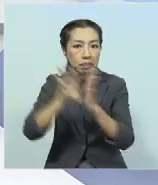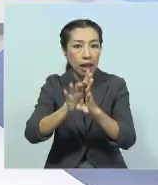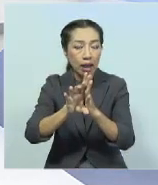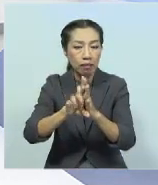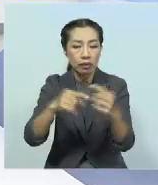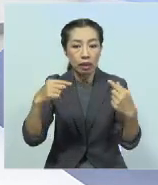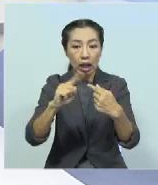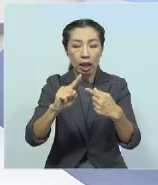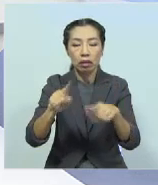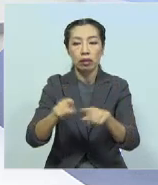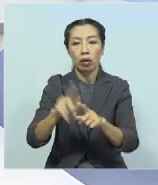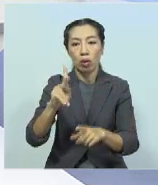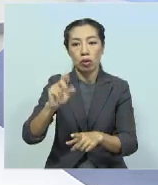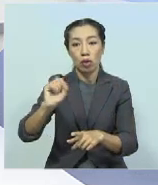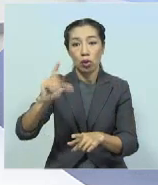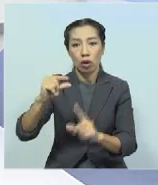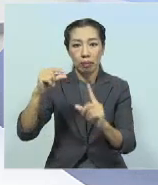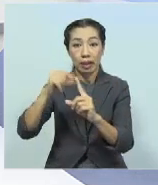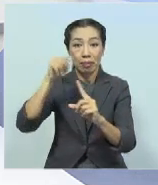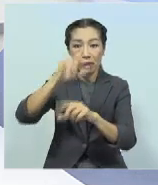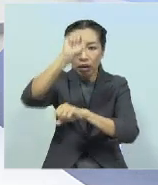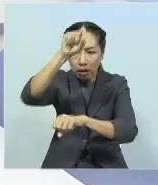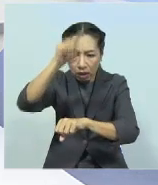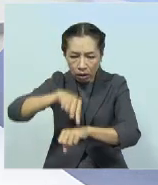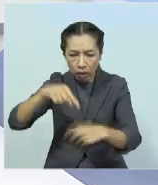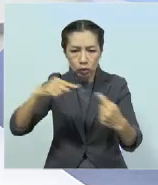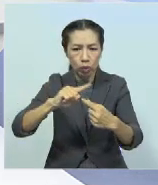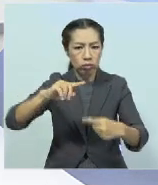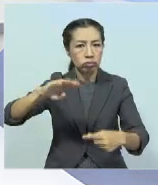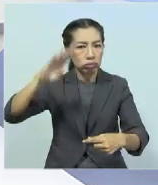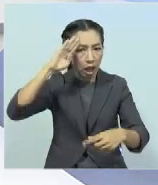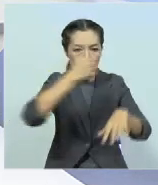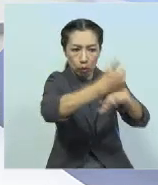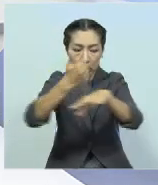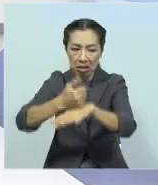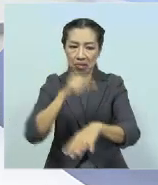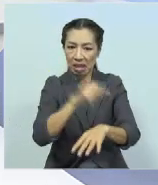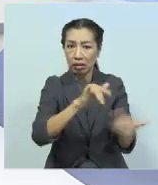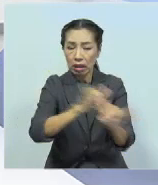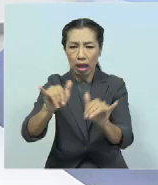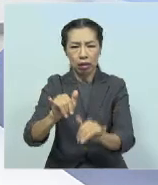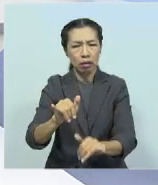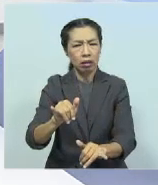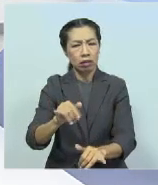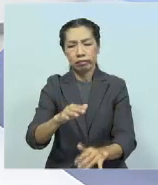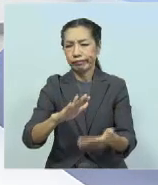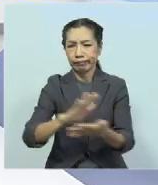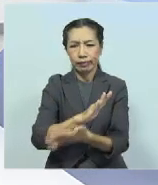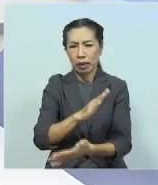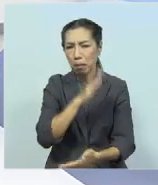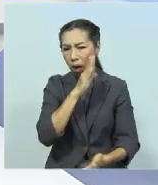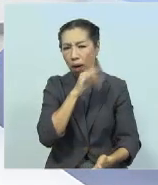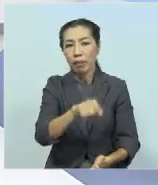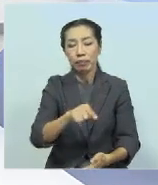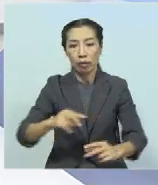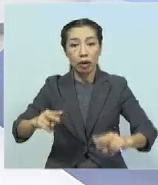งคสช.ปลอมนะครับที่ระบุถึงการโยกย้ายผู้บัญชาการเหล่าทัพแล้วก็ข่าวลือเกี่ยวกับการทำรัฐประหารเรื่องนี้โฆษกกระทรวงกลาโห